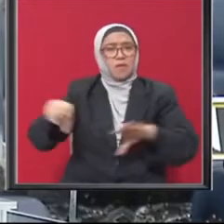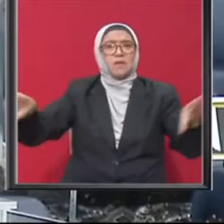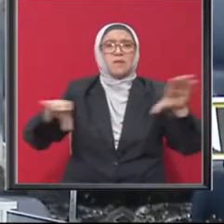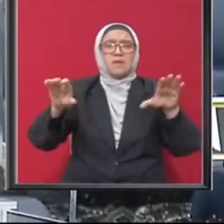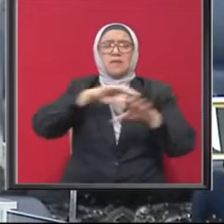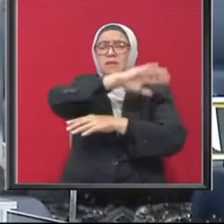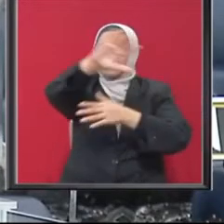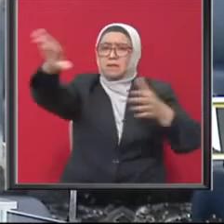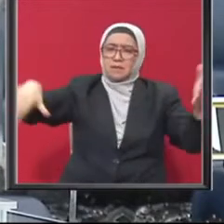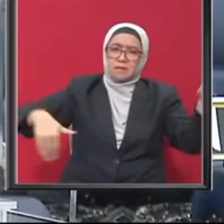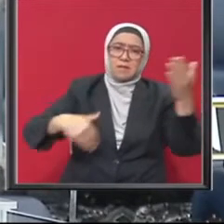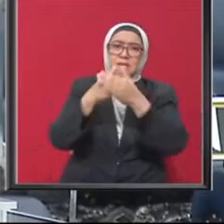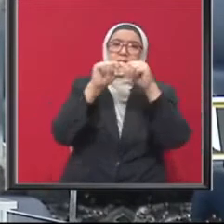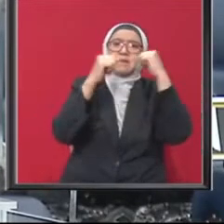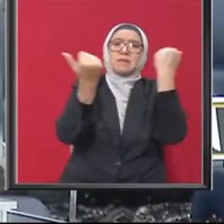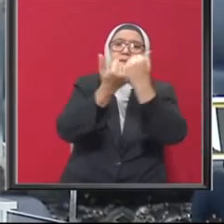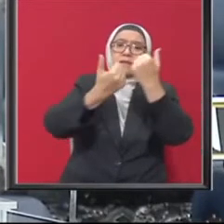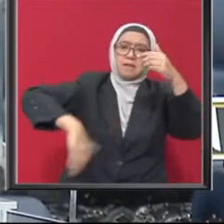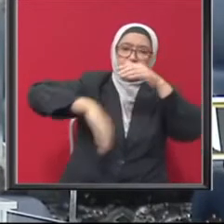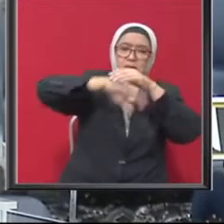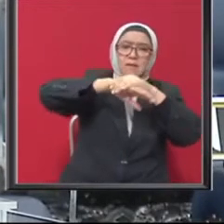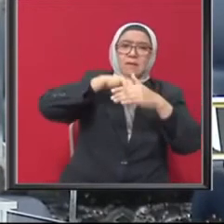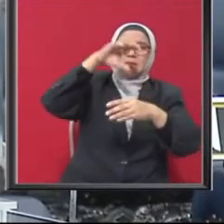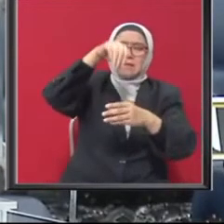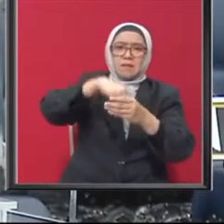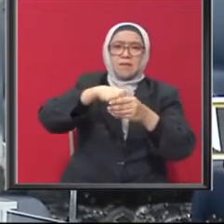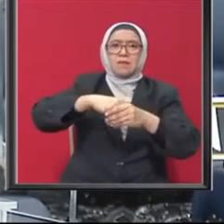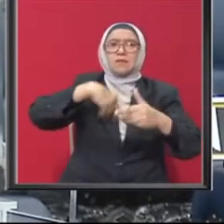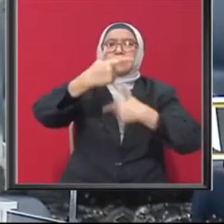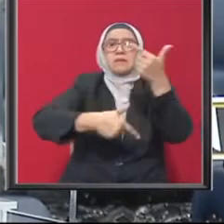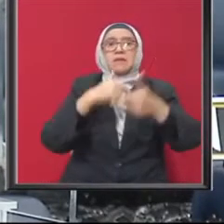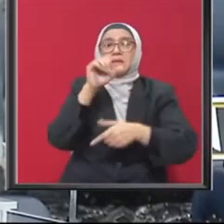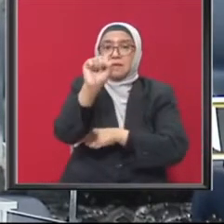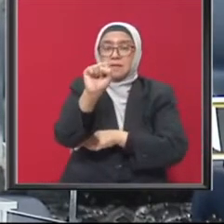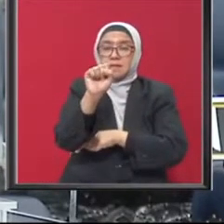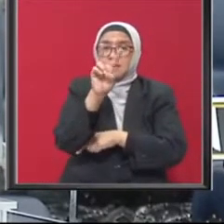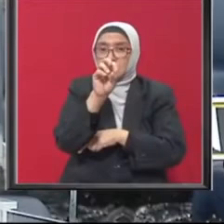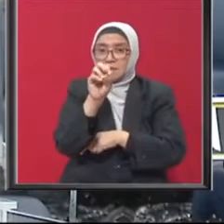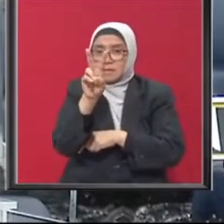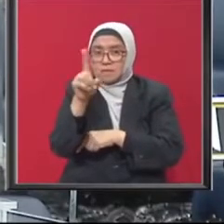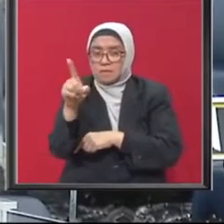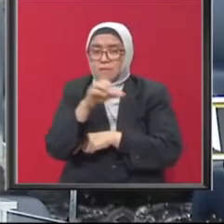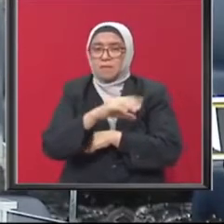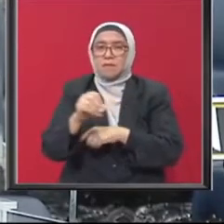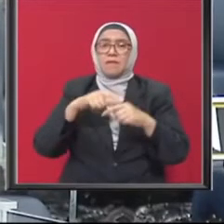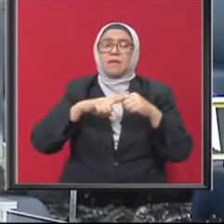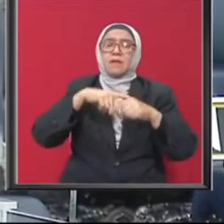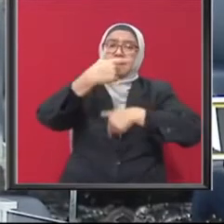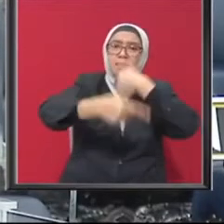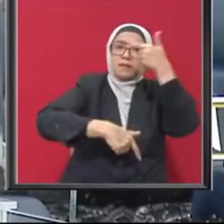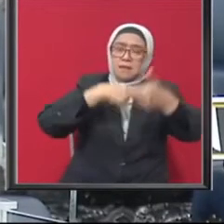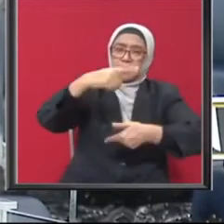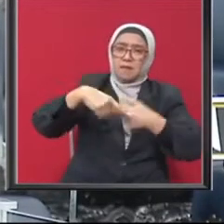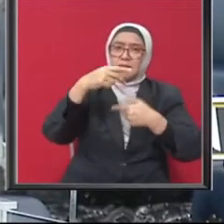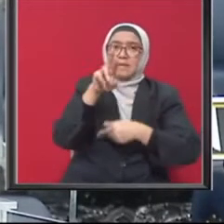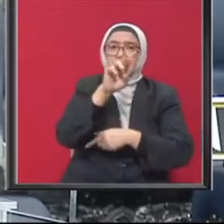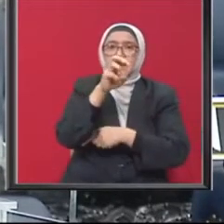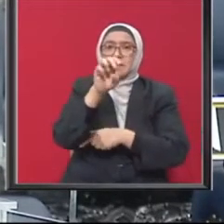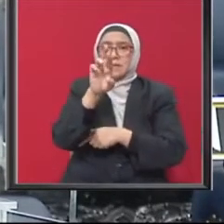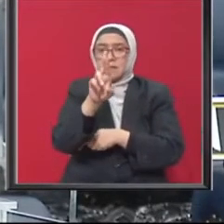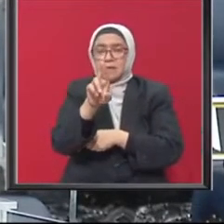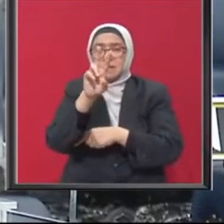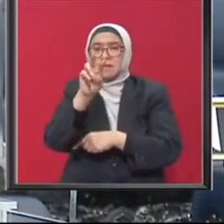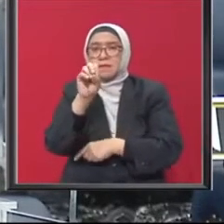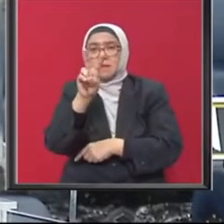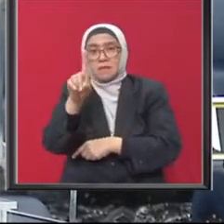semua Persatuan bola sepak yang menyertai Liga Super 21 Liga Primer 2021 supaya mereka